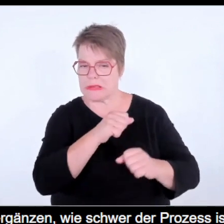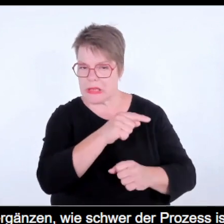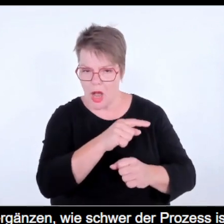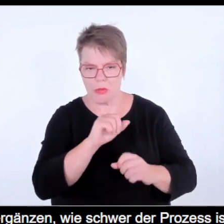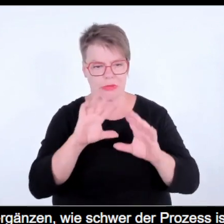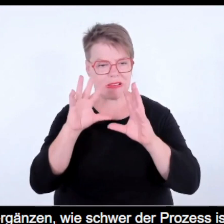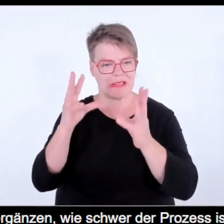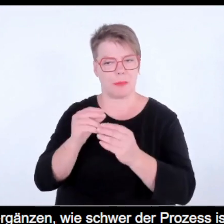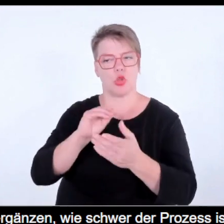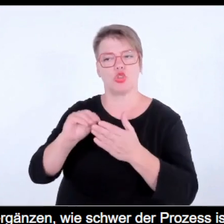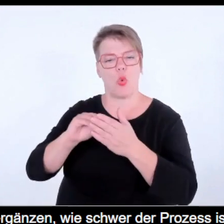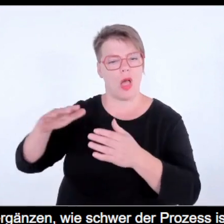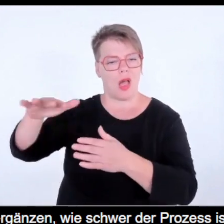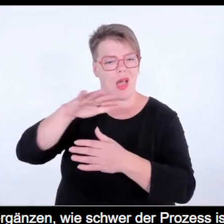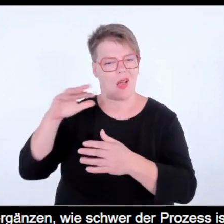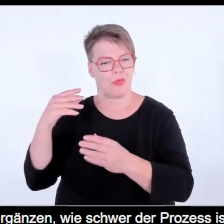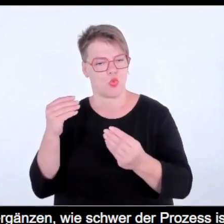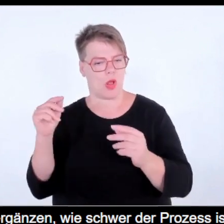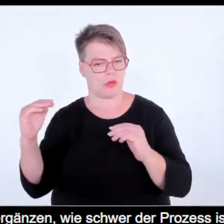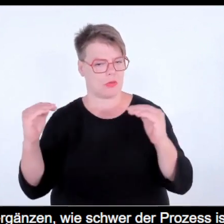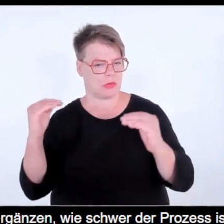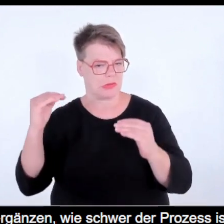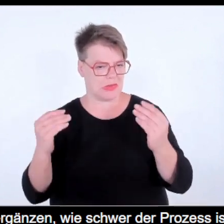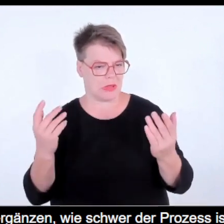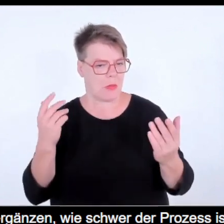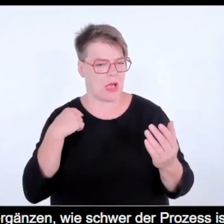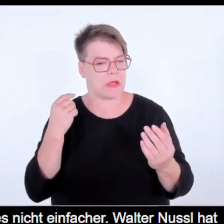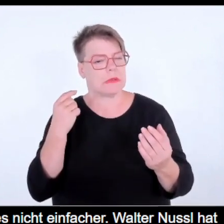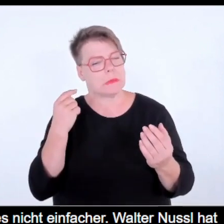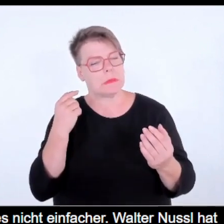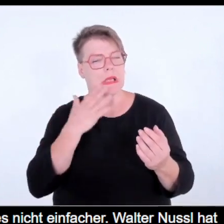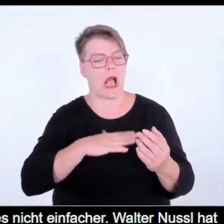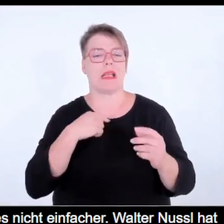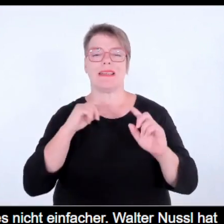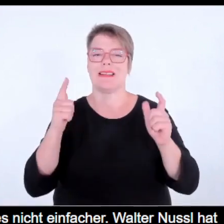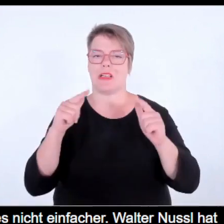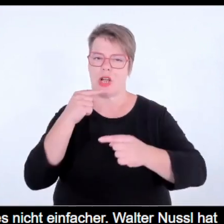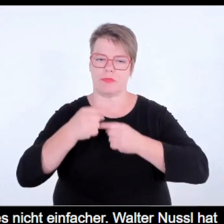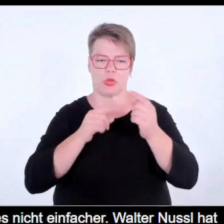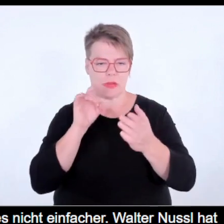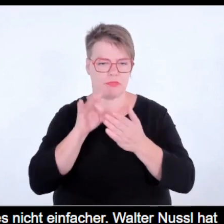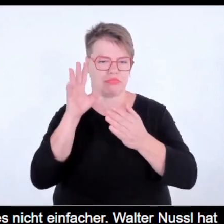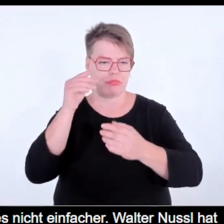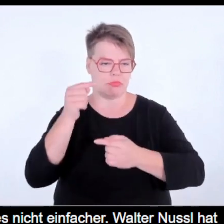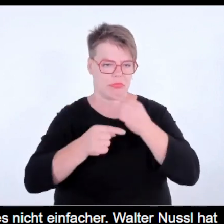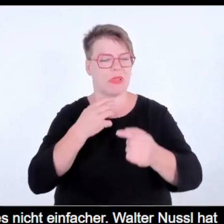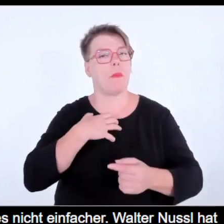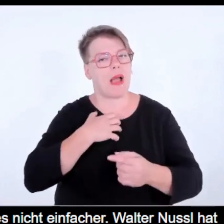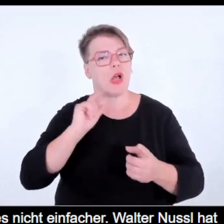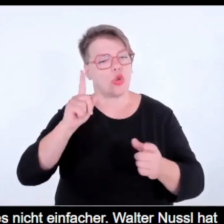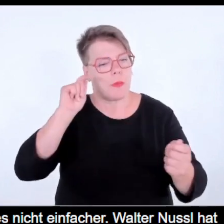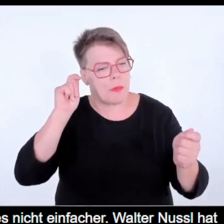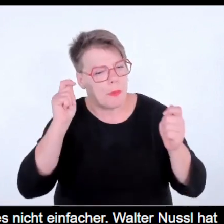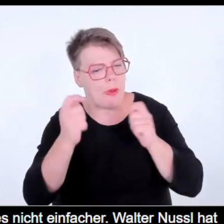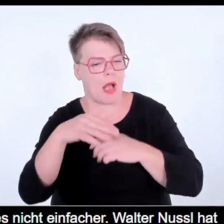Freiheit von Verpflichtung, aber maximale Absicherung. Das wird nicht gehen. Also nach dem Motto Haftung gar nicht, gar keine Verantwortung, am